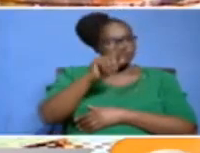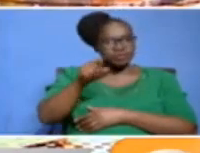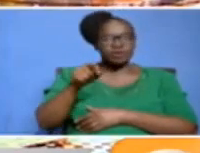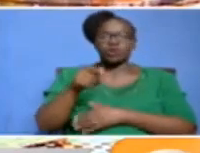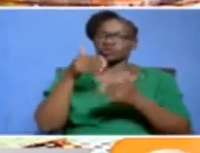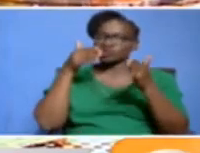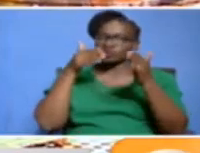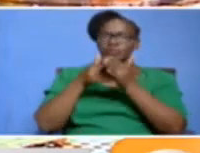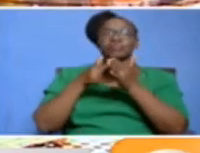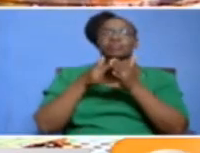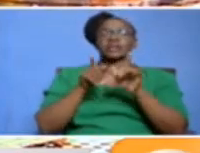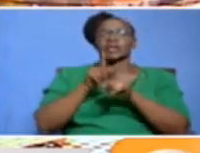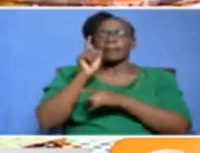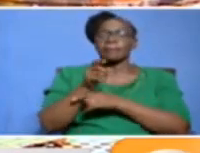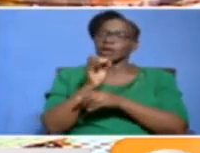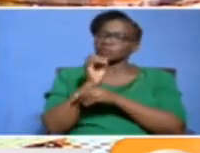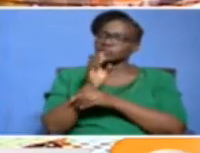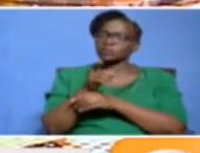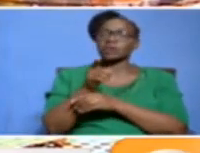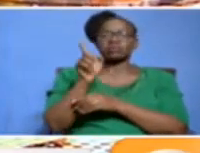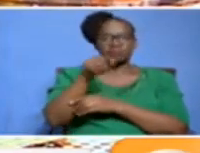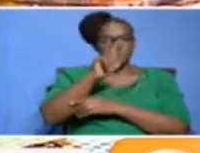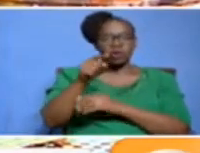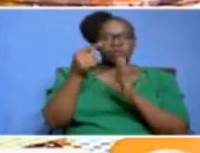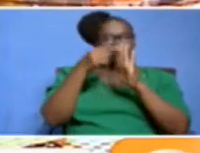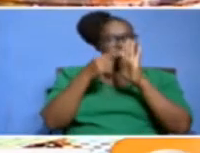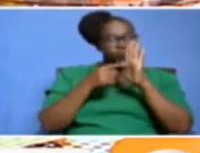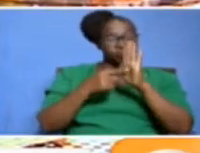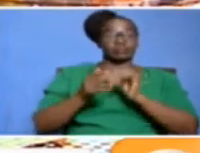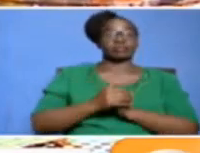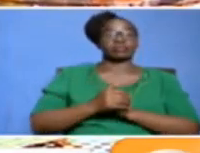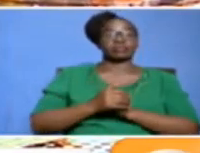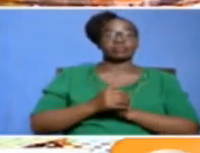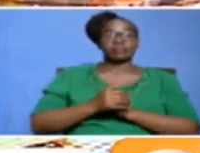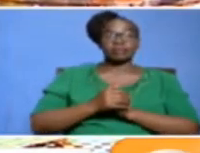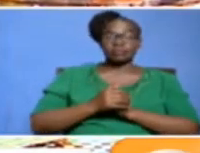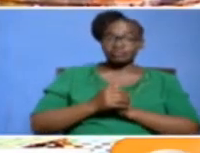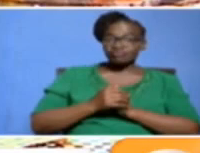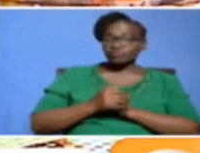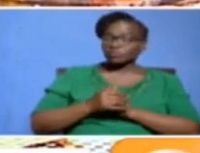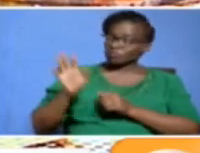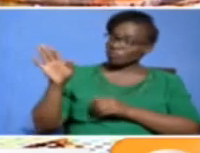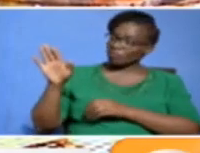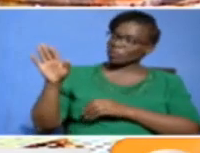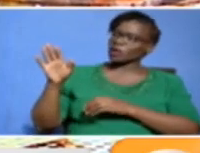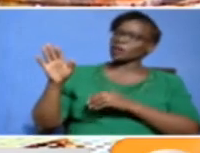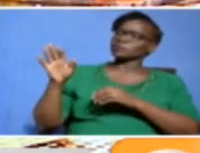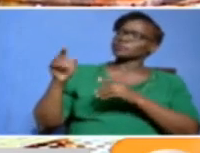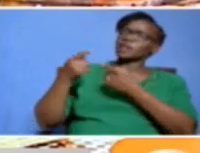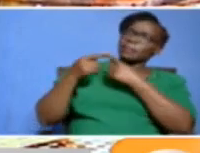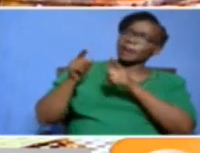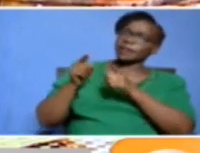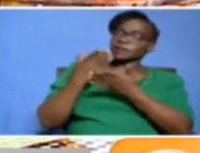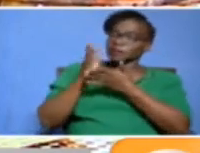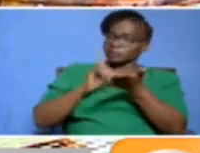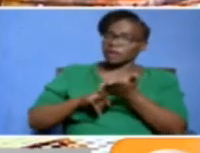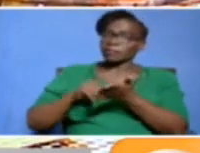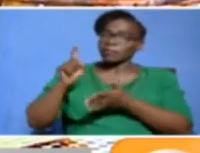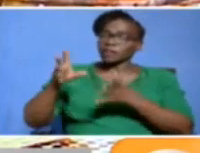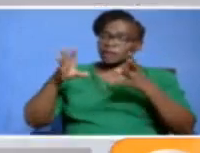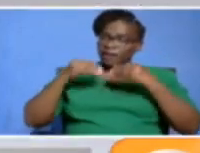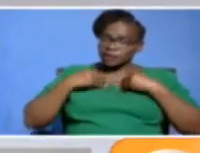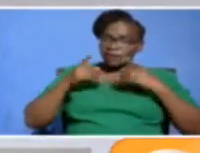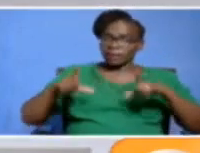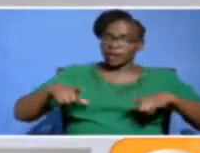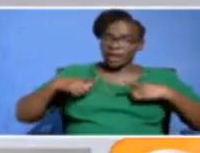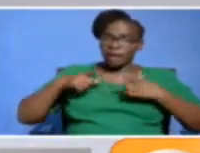pamoja waelezwe ni makosa. Wacha tu niongeze hivi kwamba kubali mazingira uliomo na kubali hadhi yenu ya maisha